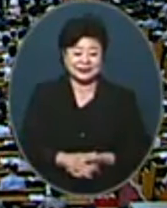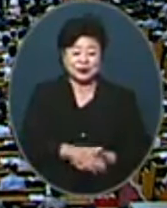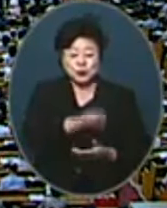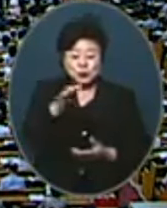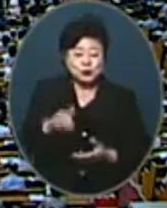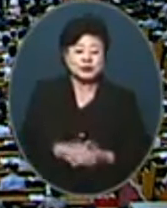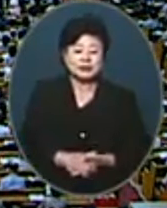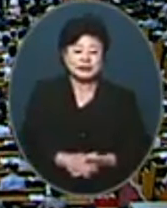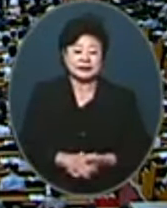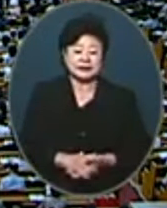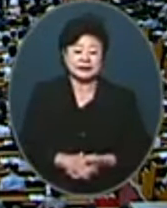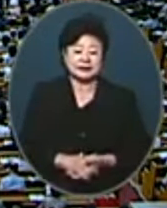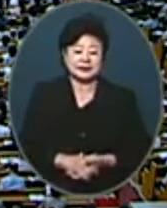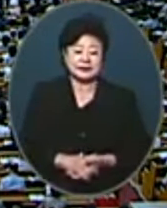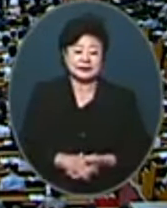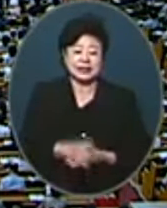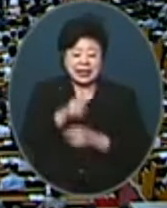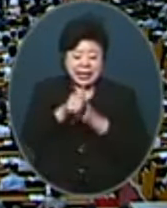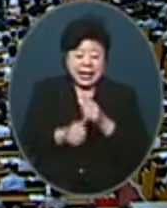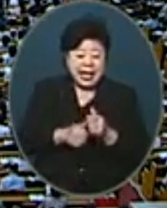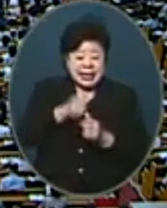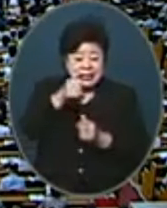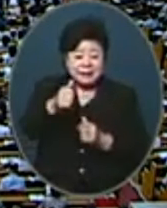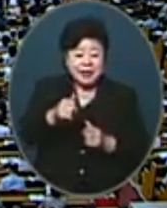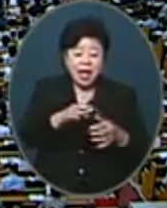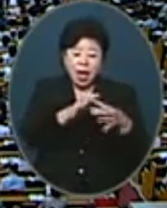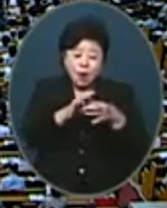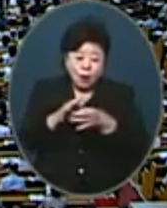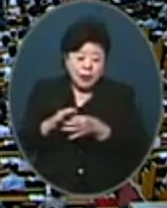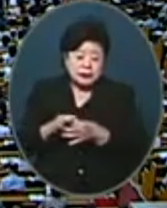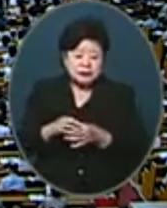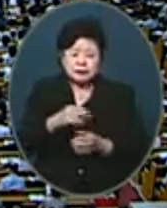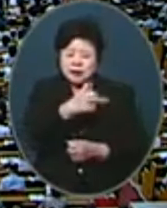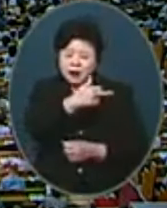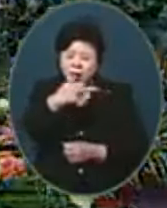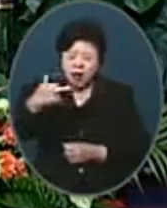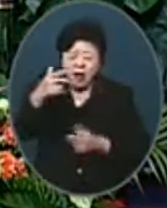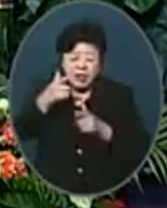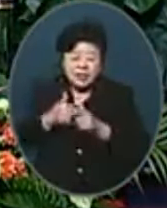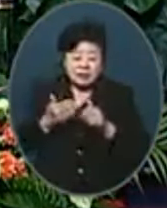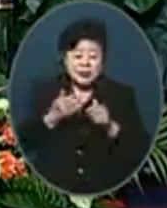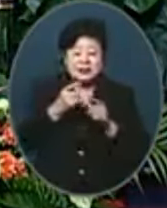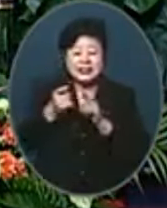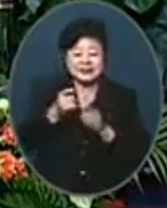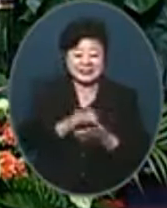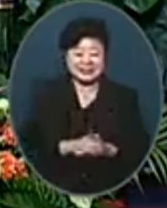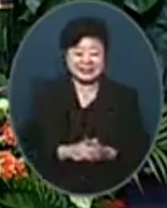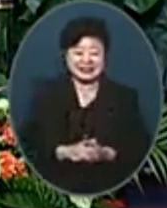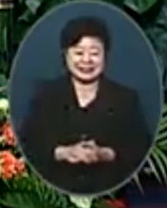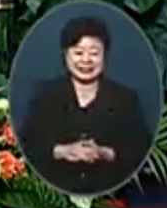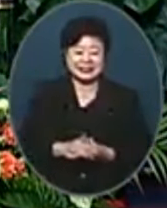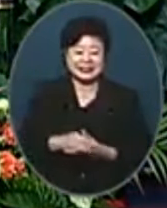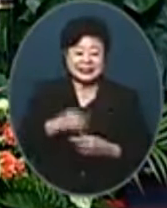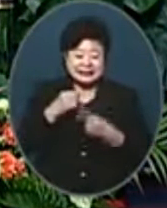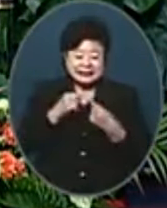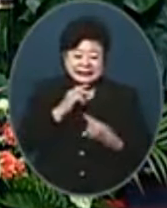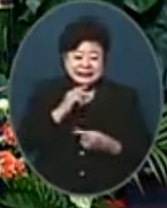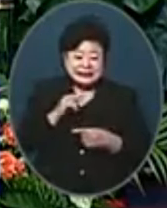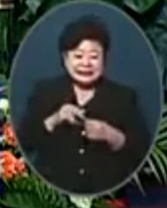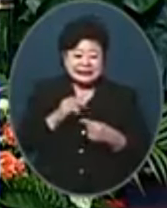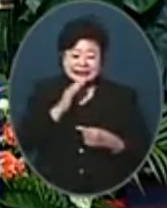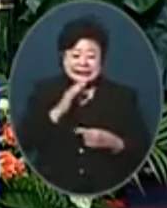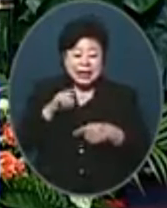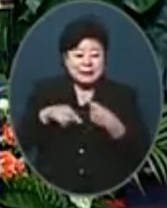우리를 향한 하나님의 관심도 얼마나 큰지 모릅니다. 예수님께서 말씀하기를 참새 두 마리가